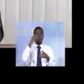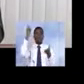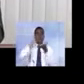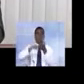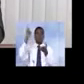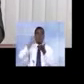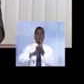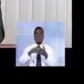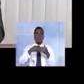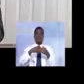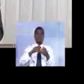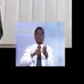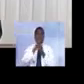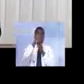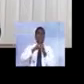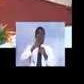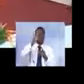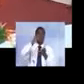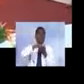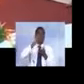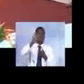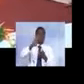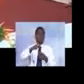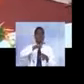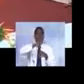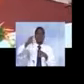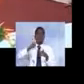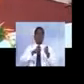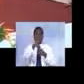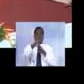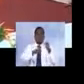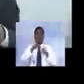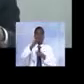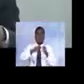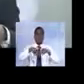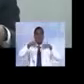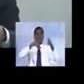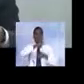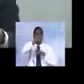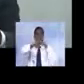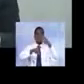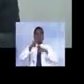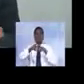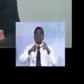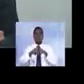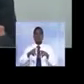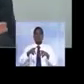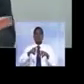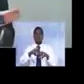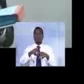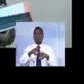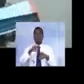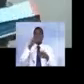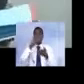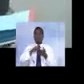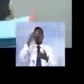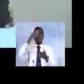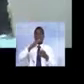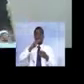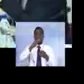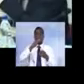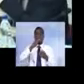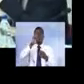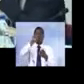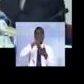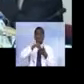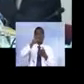en décembre 2014. Au niveau de la gestion des marchés publics et de l'exécution du budget